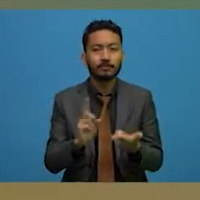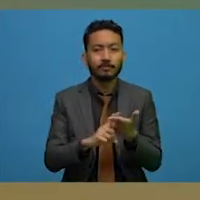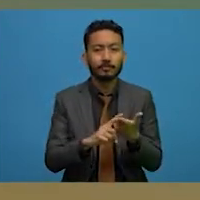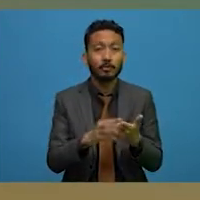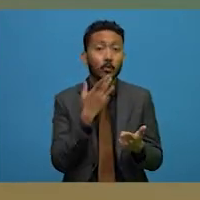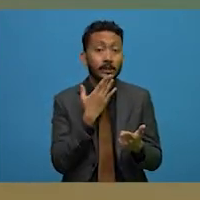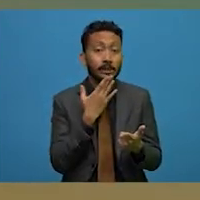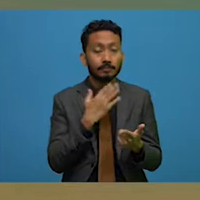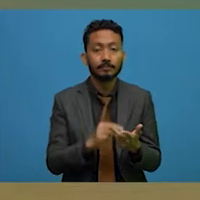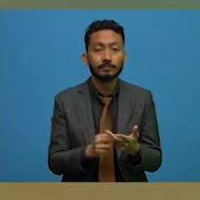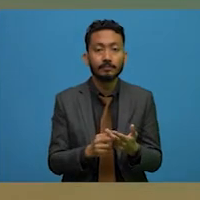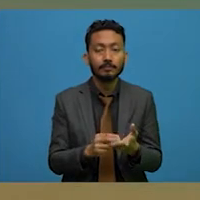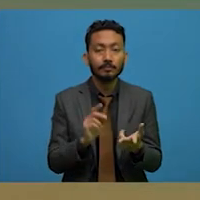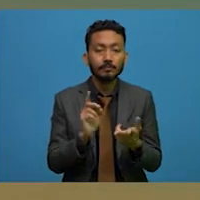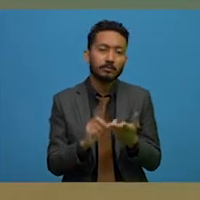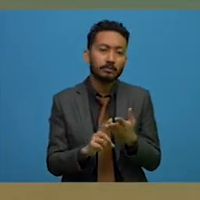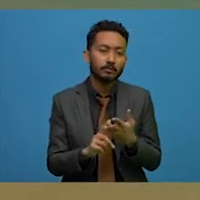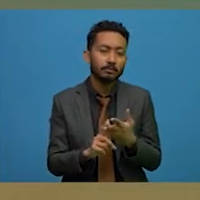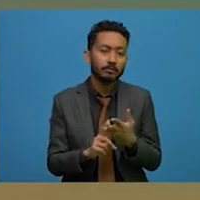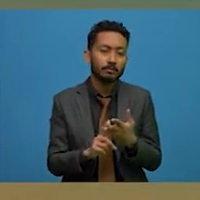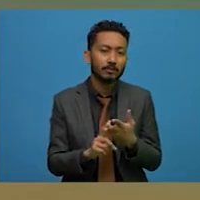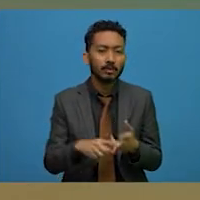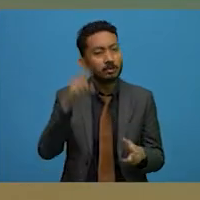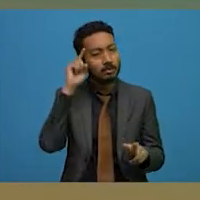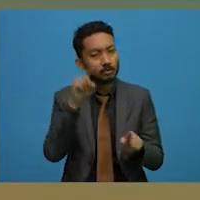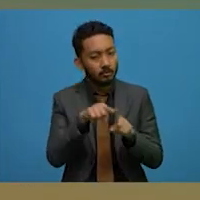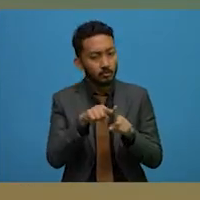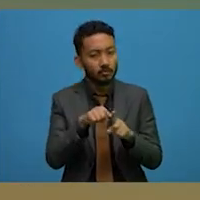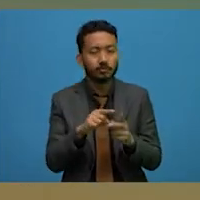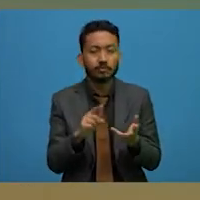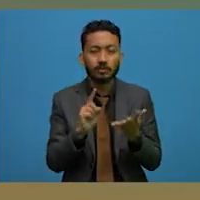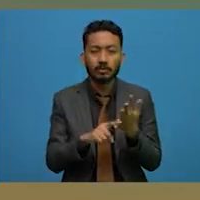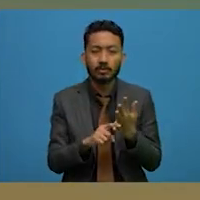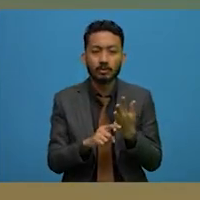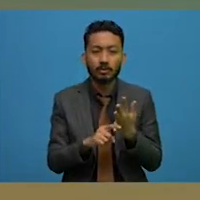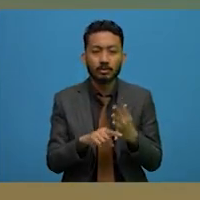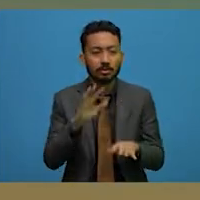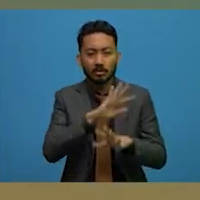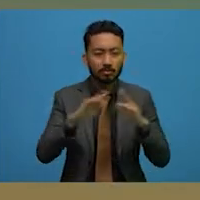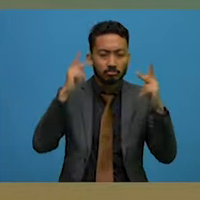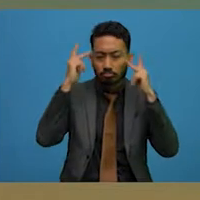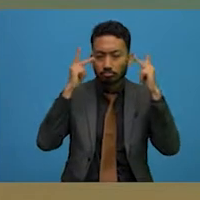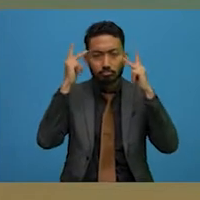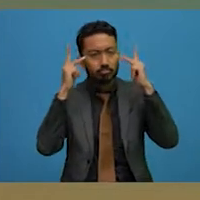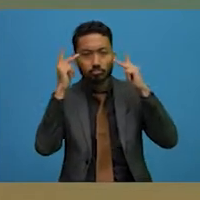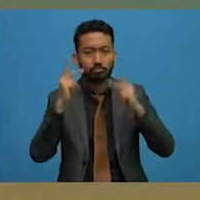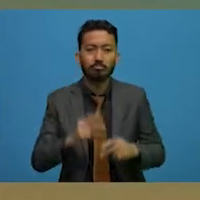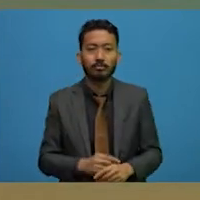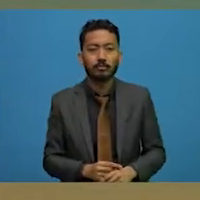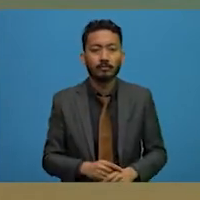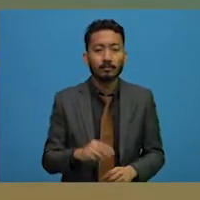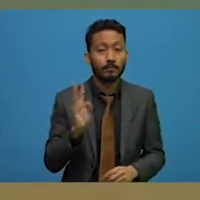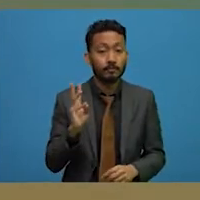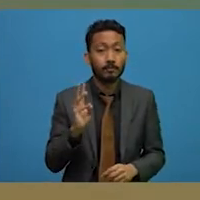penggunaan warna pada grafik, tujuan grafik, tidak mengelirukan khalayak,